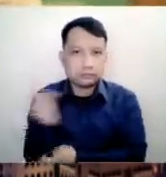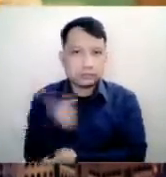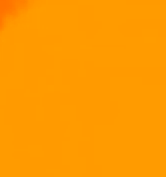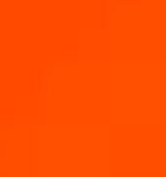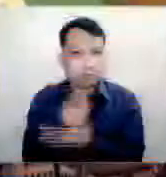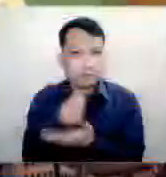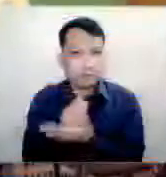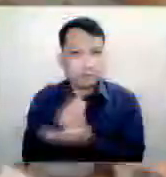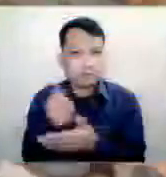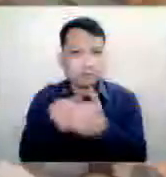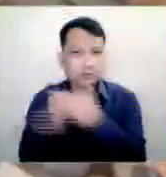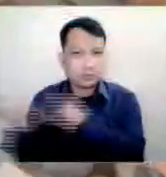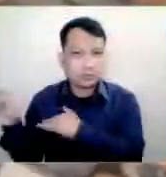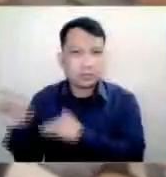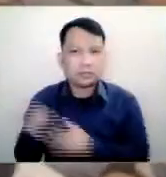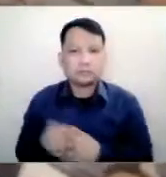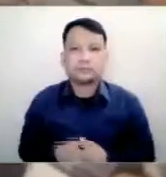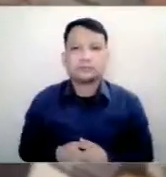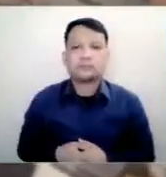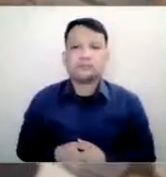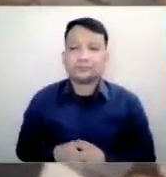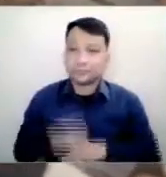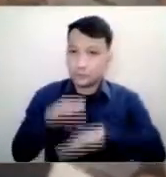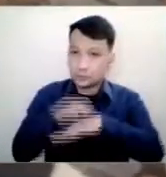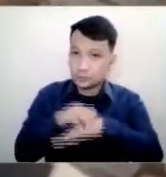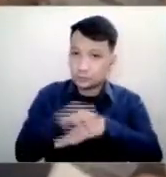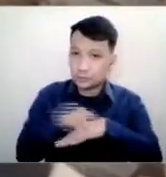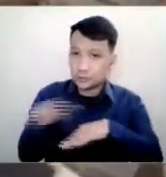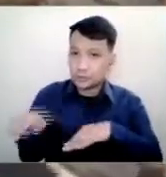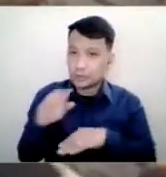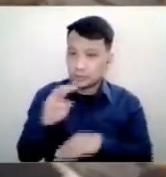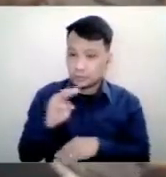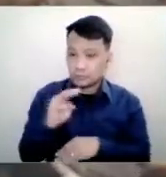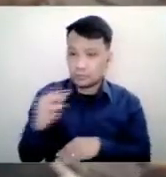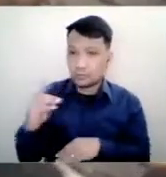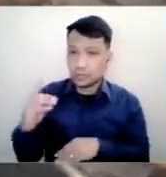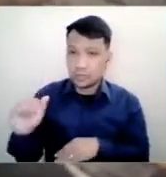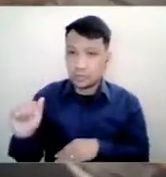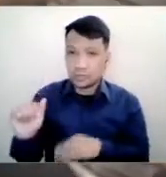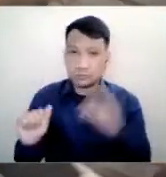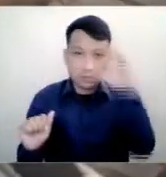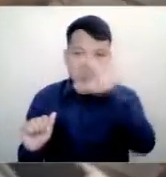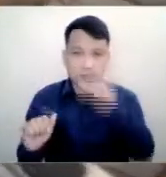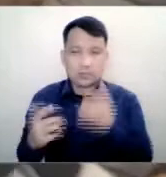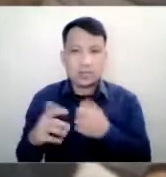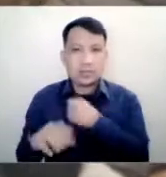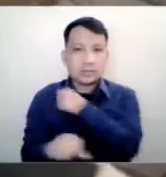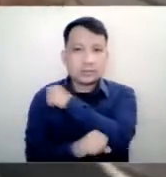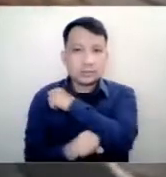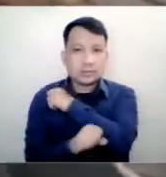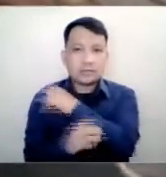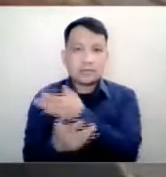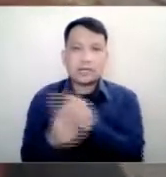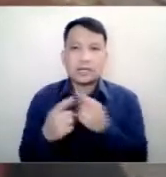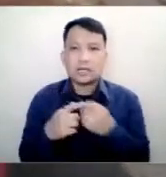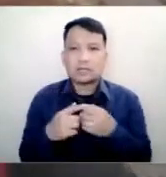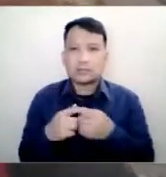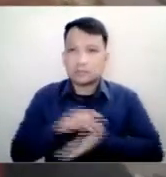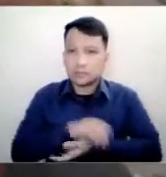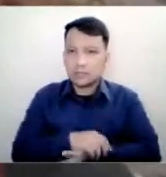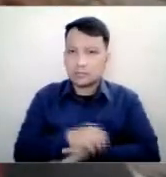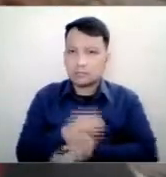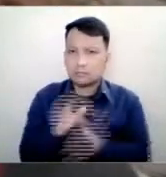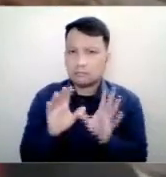mawawala na siya. Nagbabala naman ang MMDA na maaaring maharap sa kasong estafa at paglabag sa Bayanihan 2, hindi lang